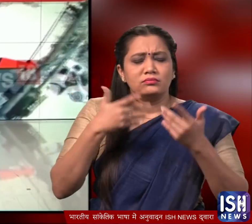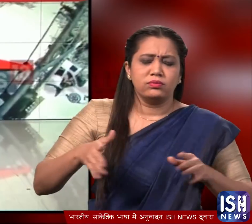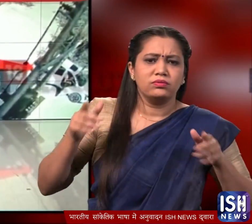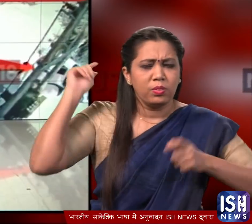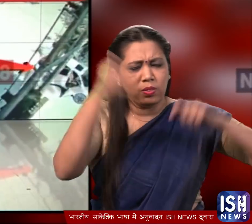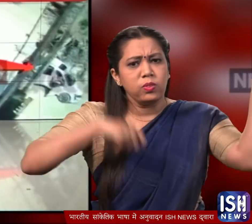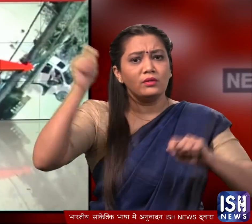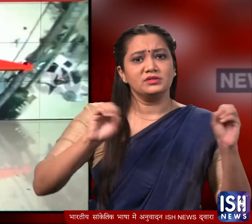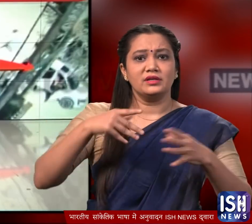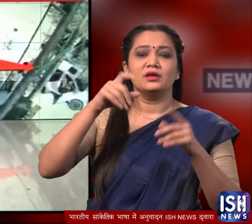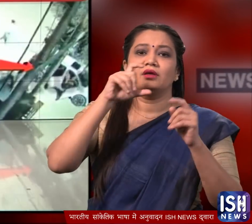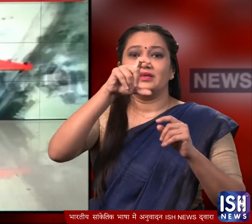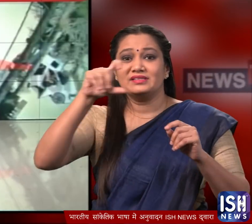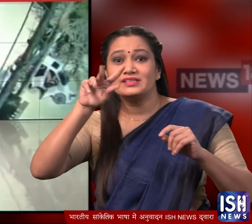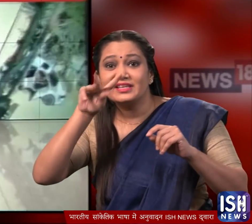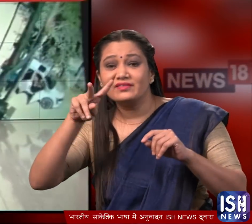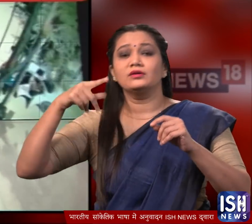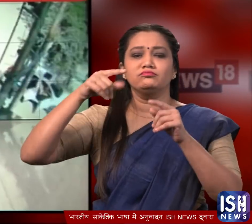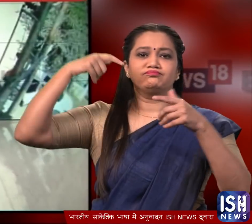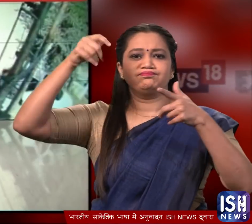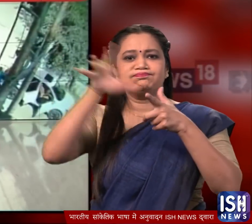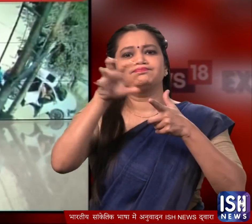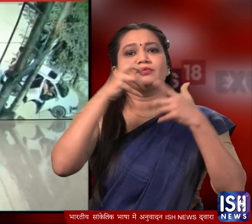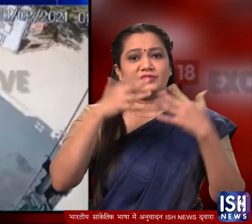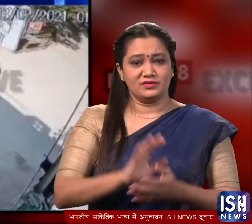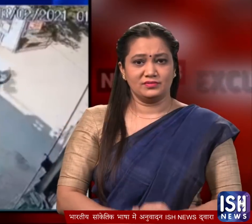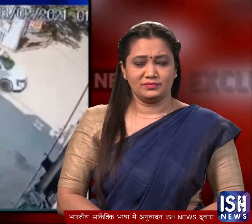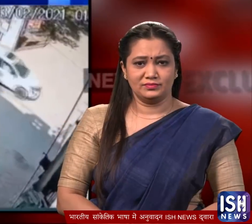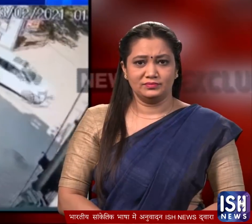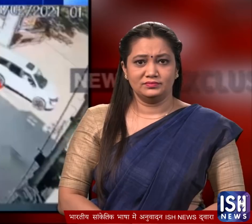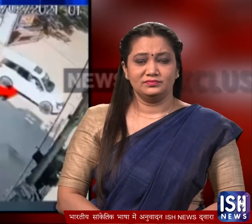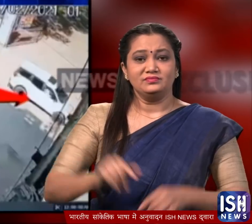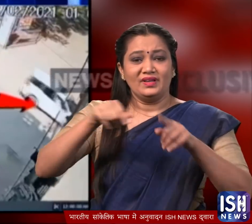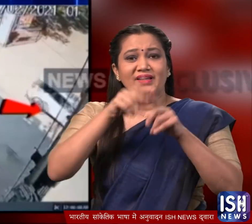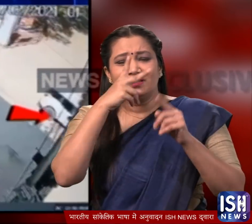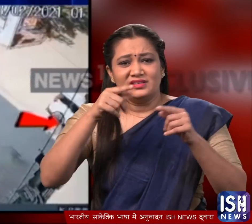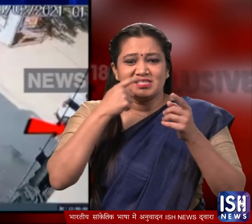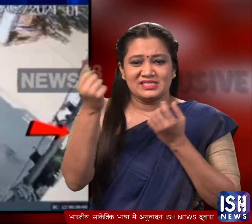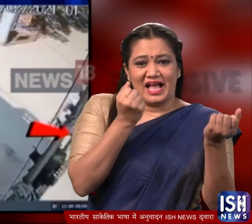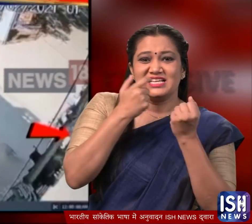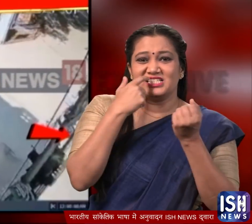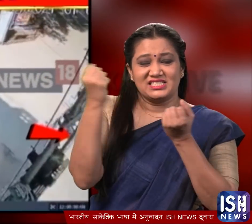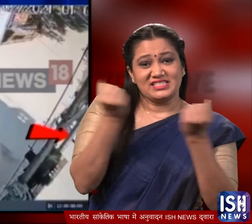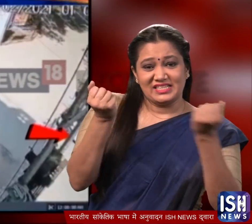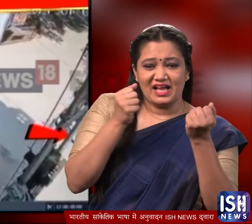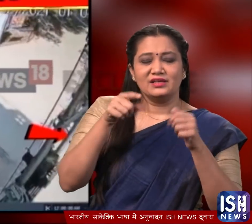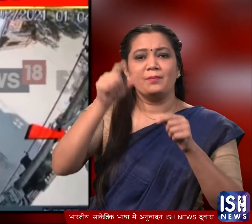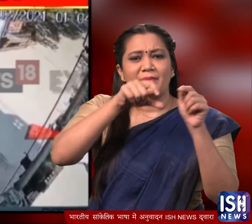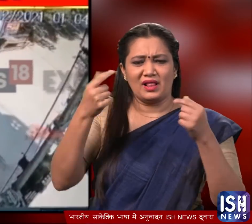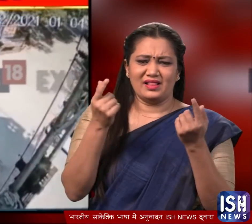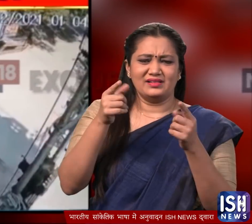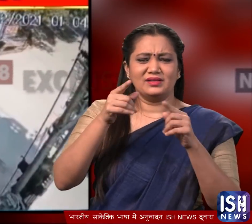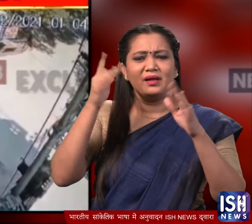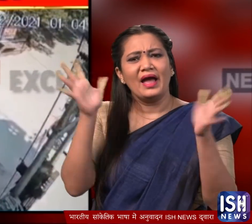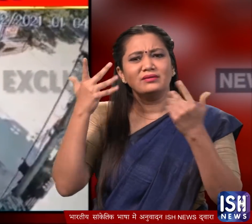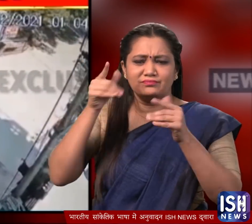पीटना शुरू कर दिया। ये पूरी घटना सीसीटीवी कैमरे में रिकॉर्ड हो गई, जिसमें दिखा कि सफेद रंग की एक कार में पहुंचे 4